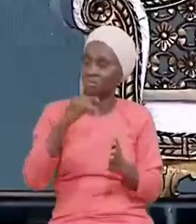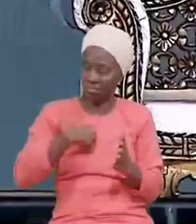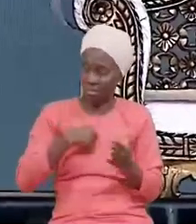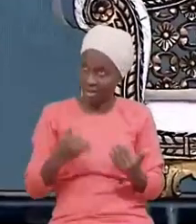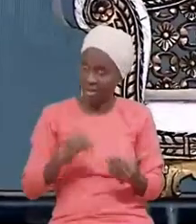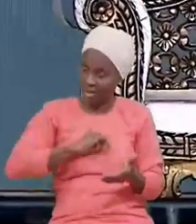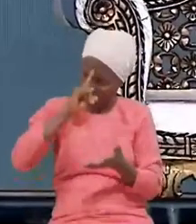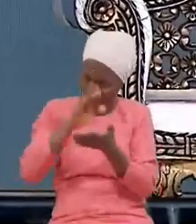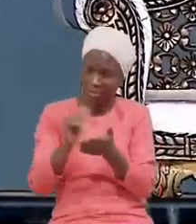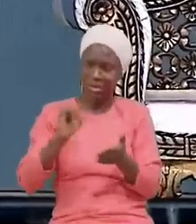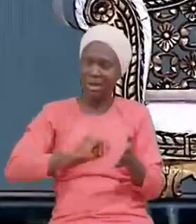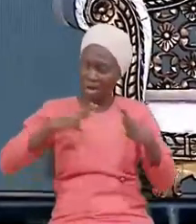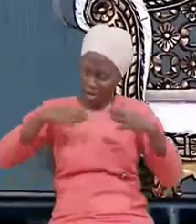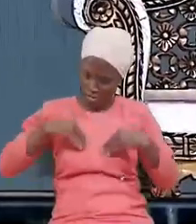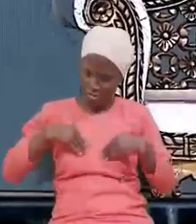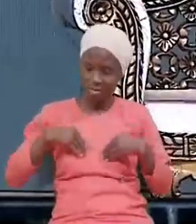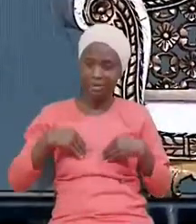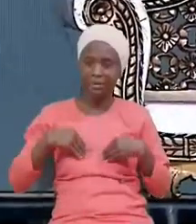j'accepte,